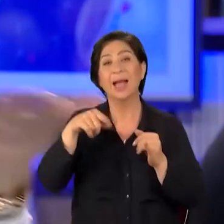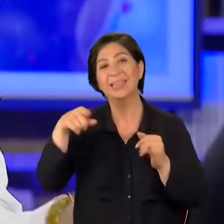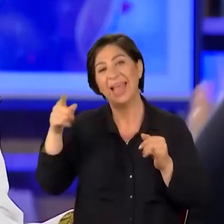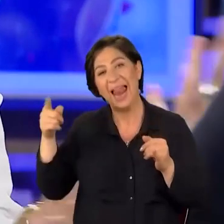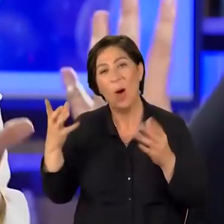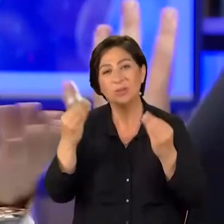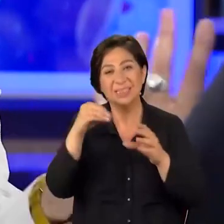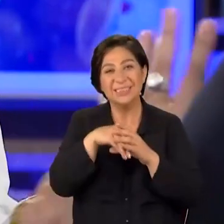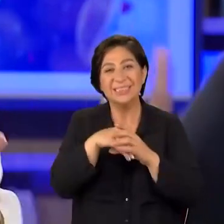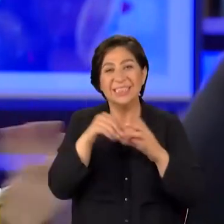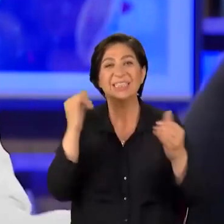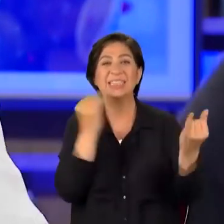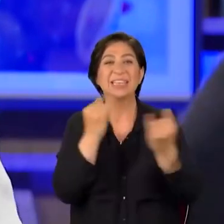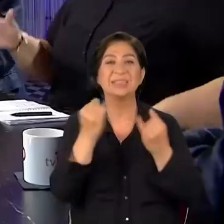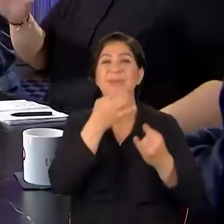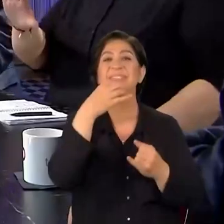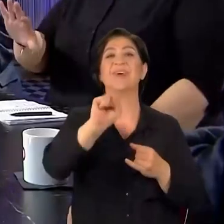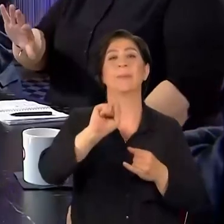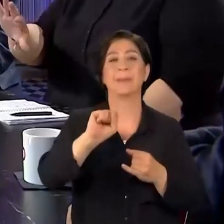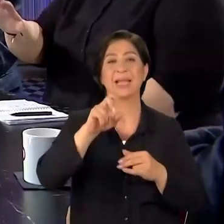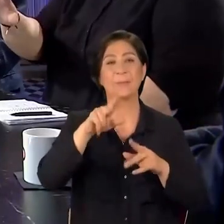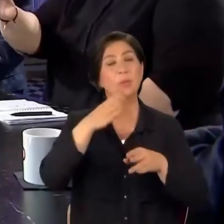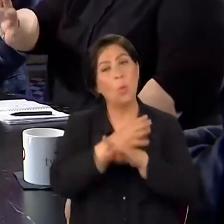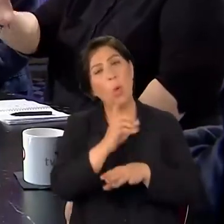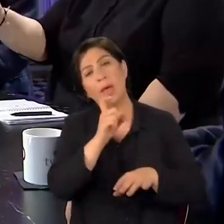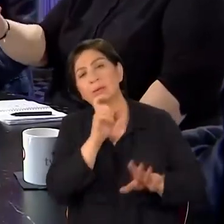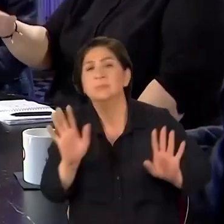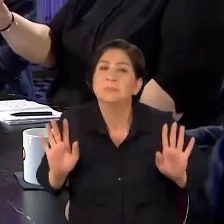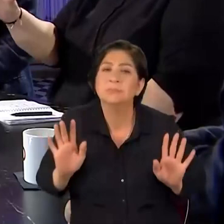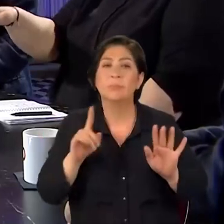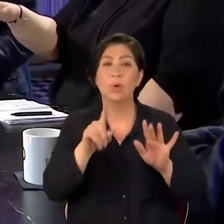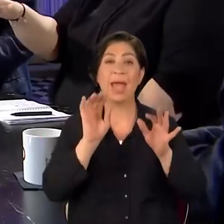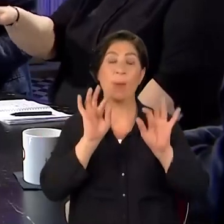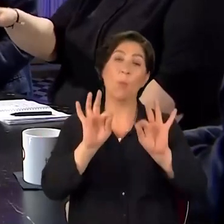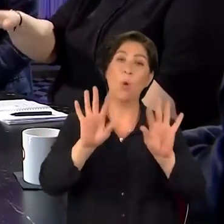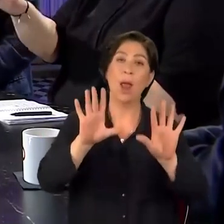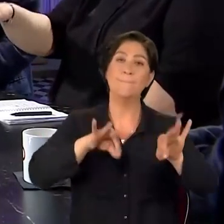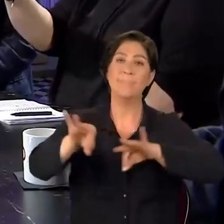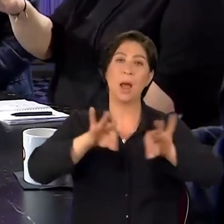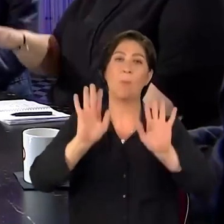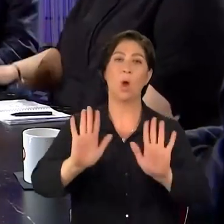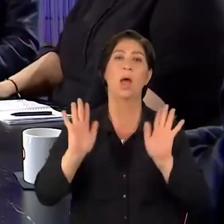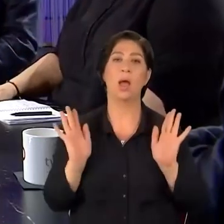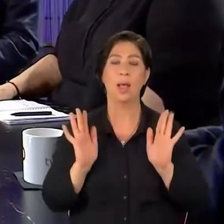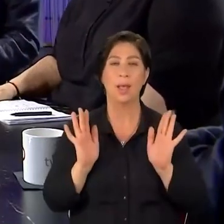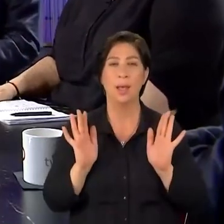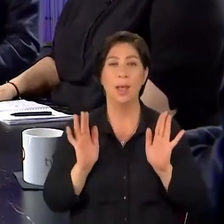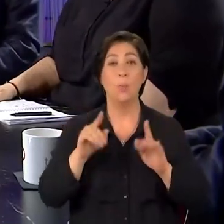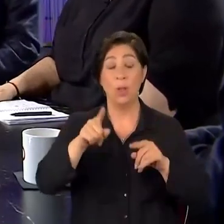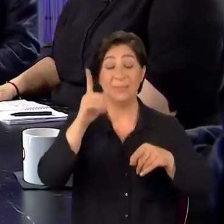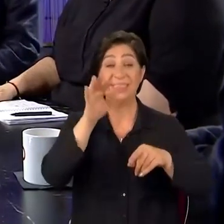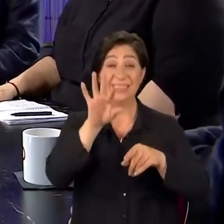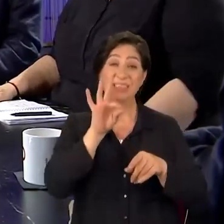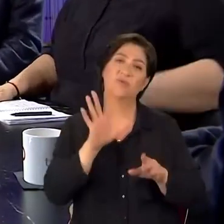tartışmaya diğerleri de olacak. Bu bir iletişim stratejisi. Tartışmayacağımızı da anlattık. Doğru ya da yanlış ama iletişim stratejisi bunun üzerine kurmuşlar. Evet, bu bir böyle